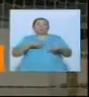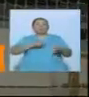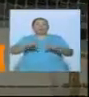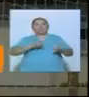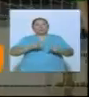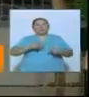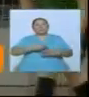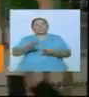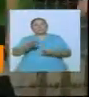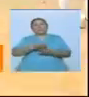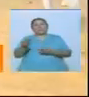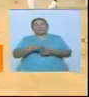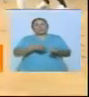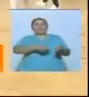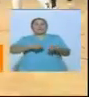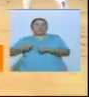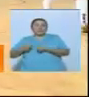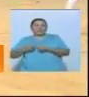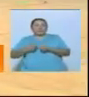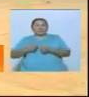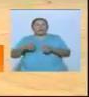шахматам, настольному теннису и перетягиванию каната.